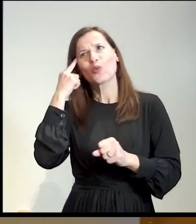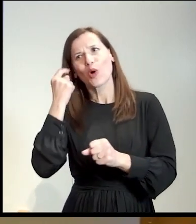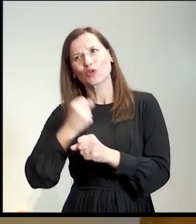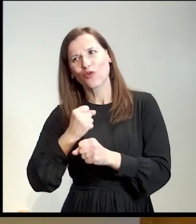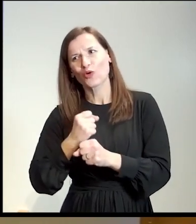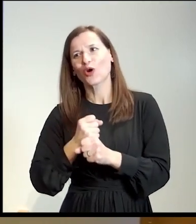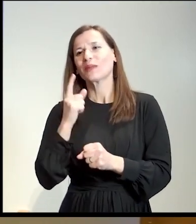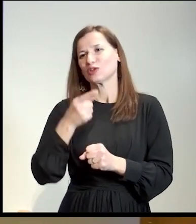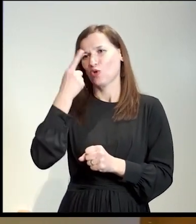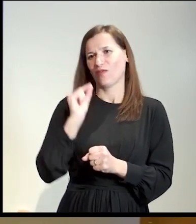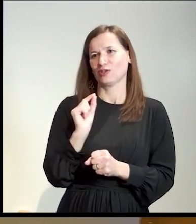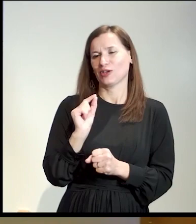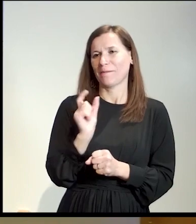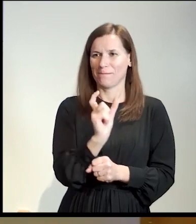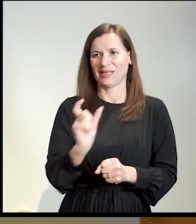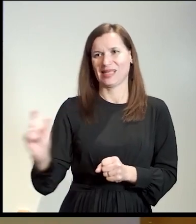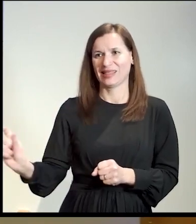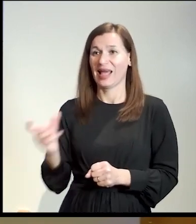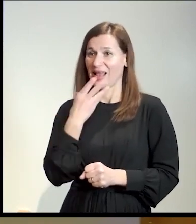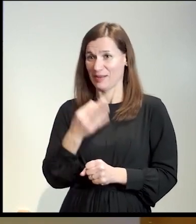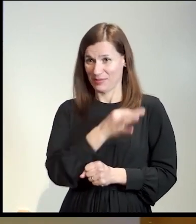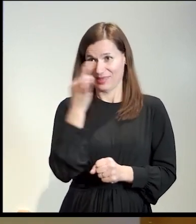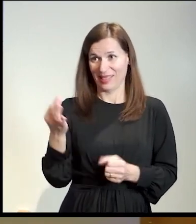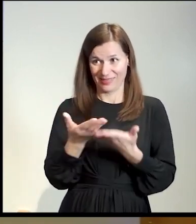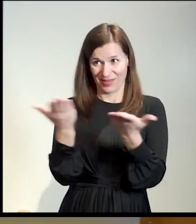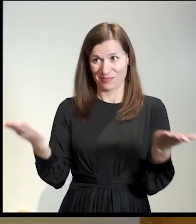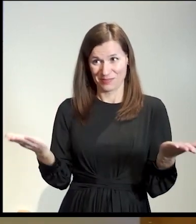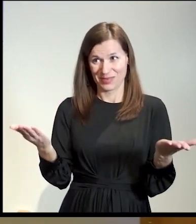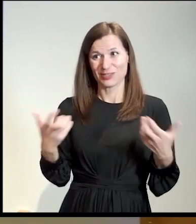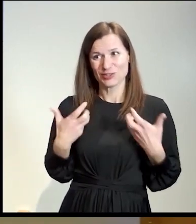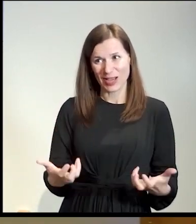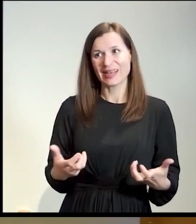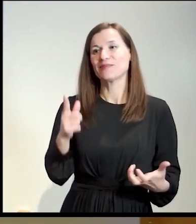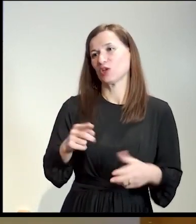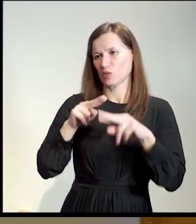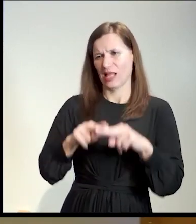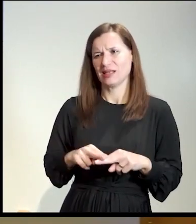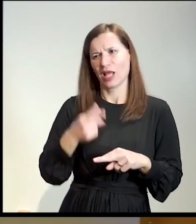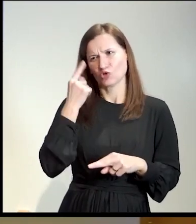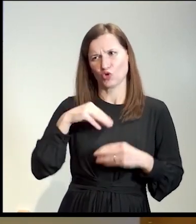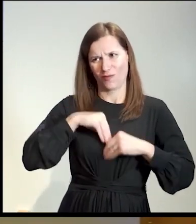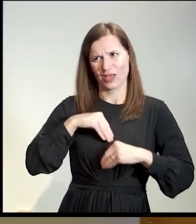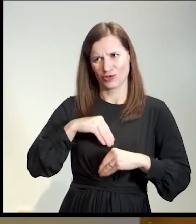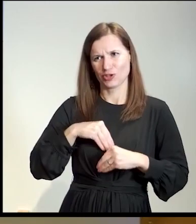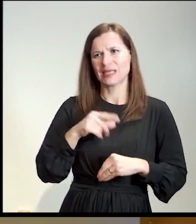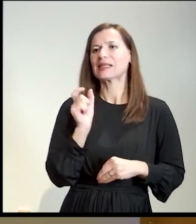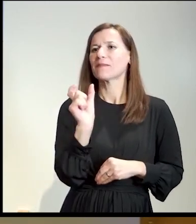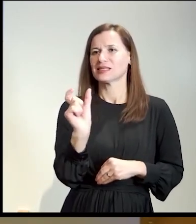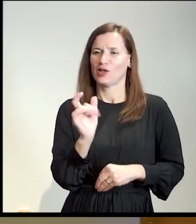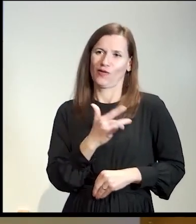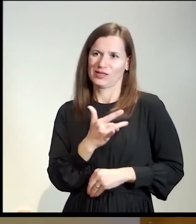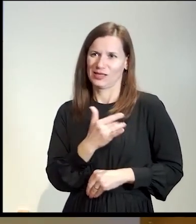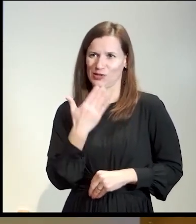človeškim besedam. Lep dan vam želim in ostanite človeški z besedo v srcu. Hvala.